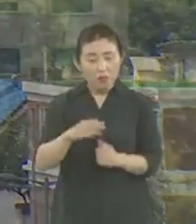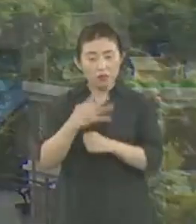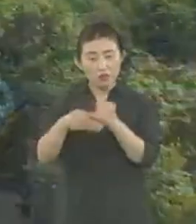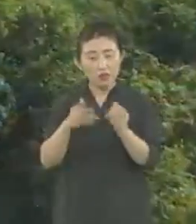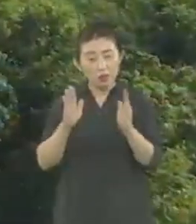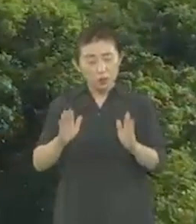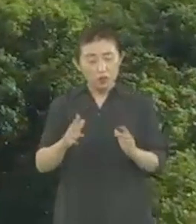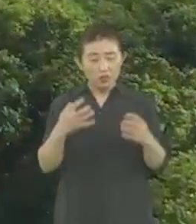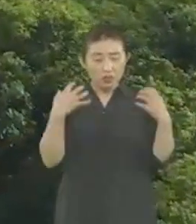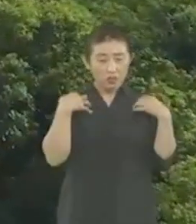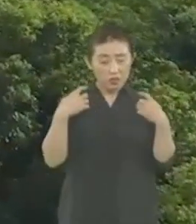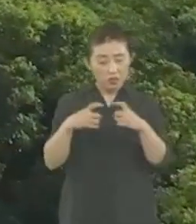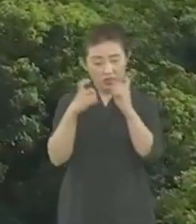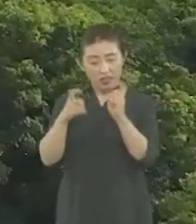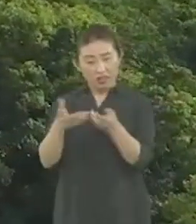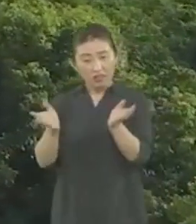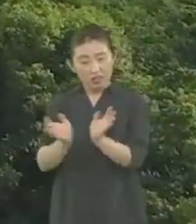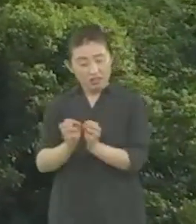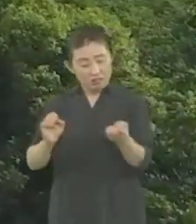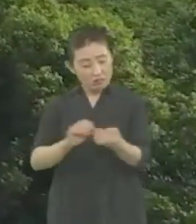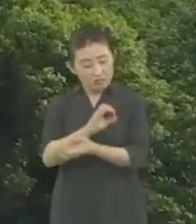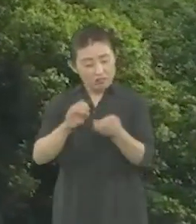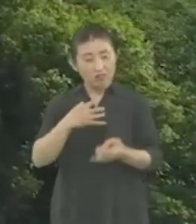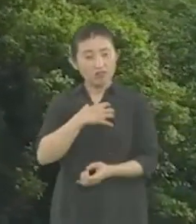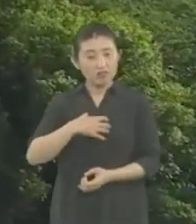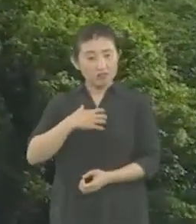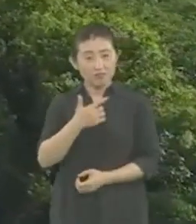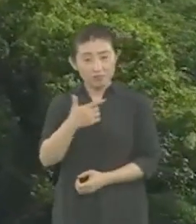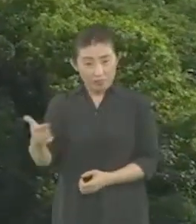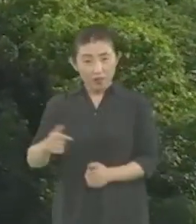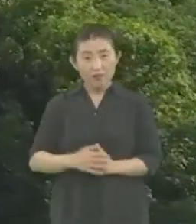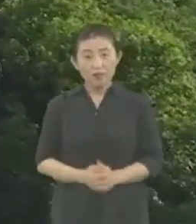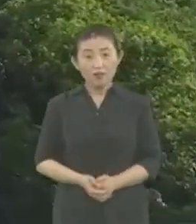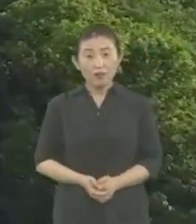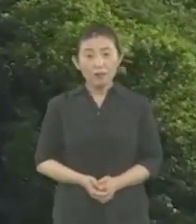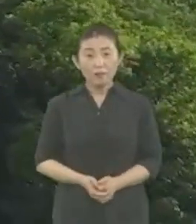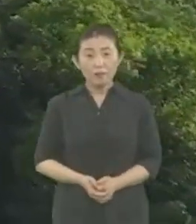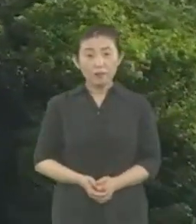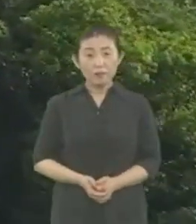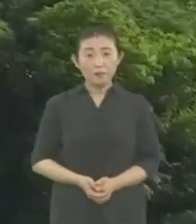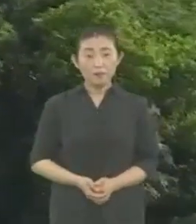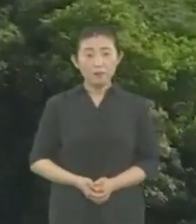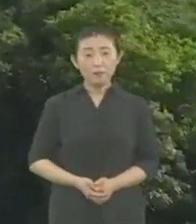민관의 갈등 우려가 벌써부터 커지고 있습니다. TJB 노동현입니다.